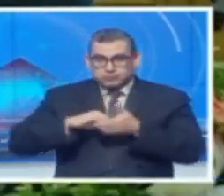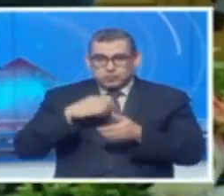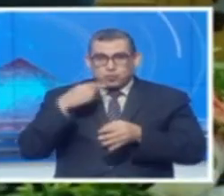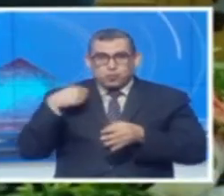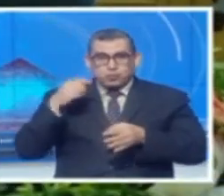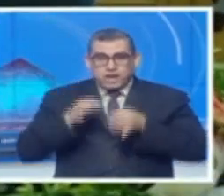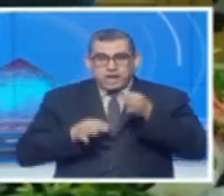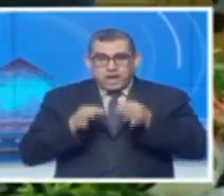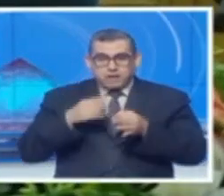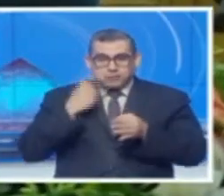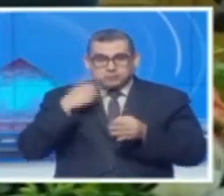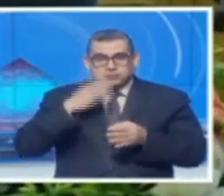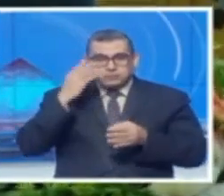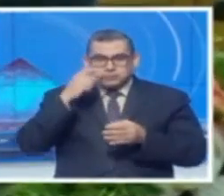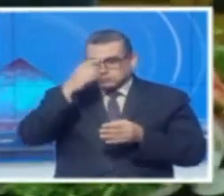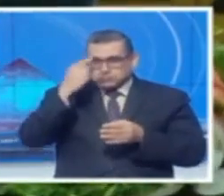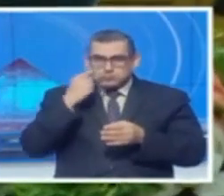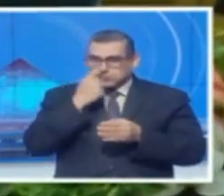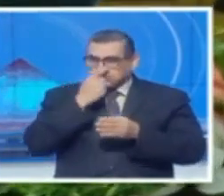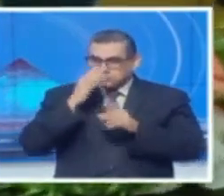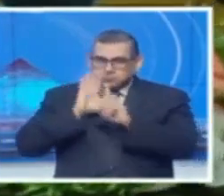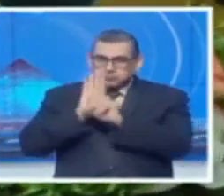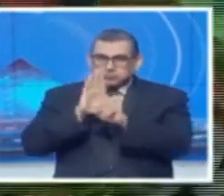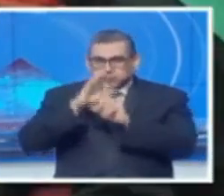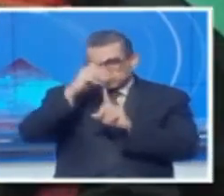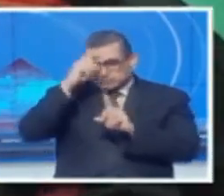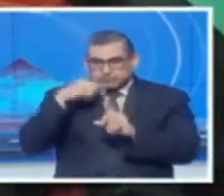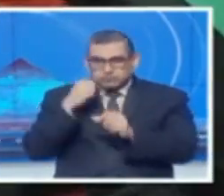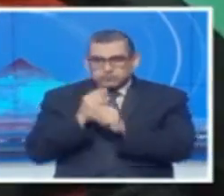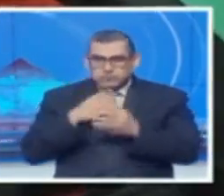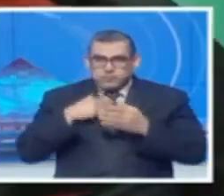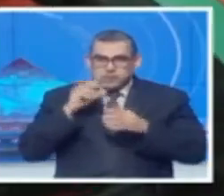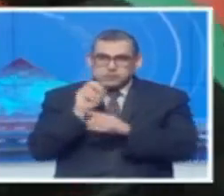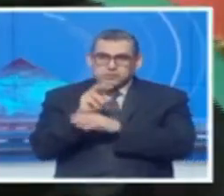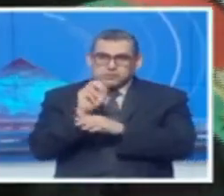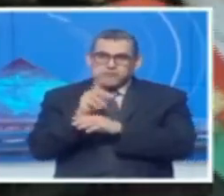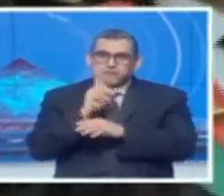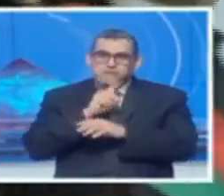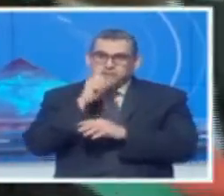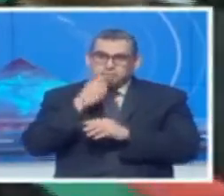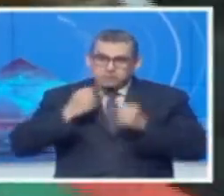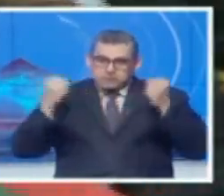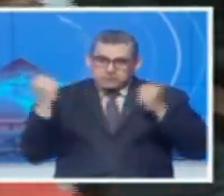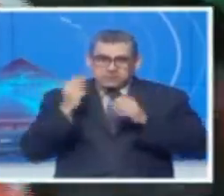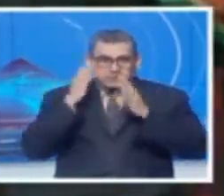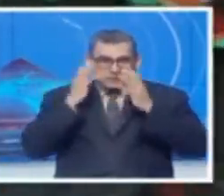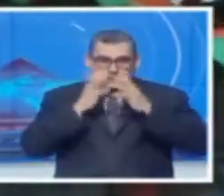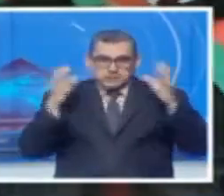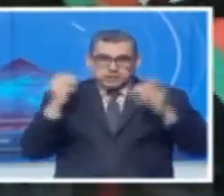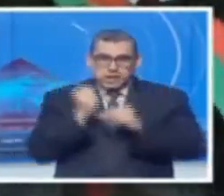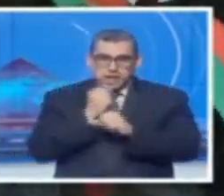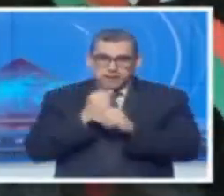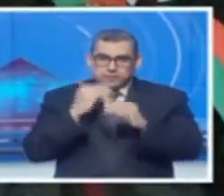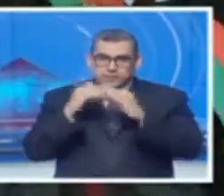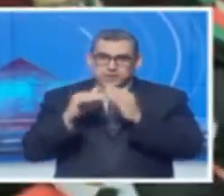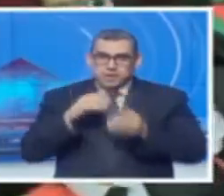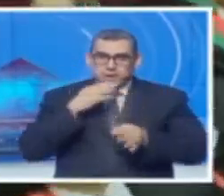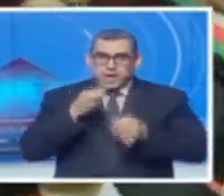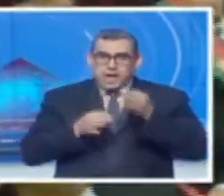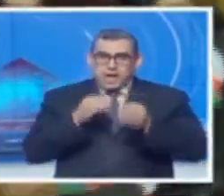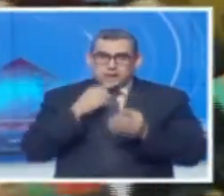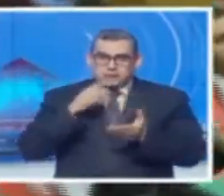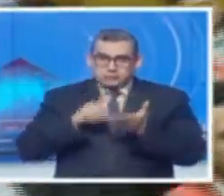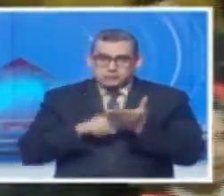العدل لن تدخر جهدا في دعمهم وصقل مهاراتهم بما يكفل لهم أداء رسالتهم